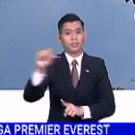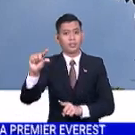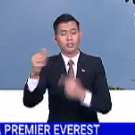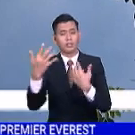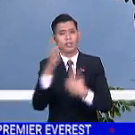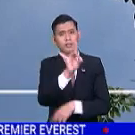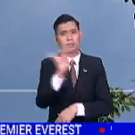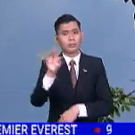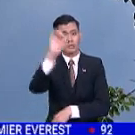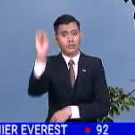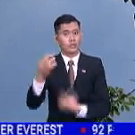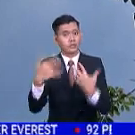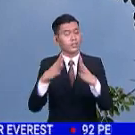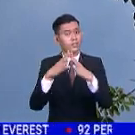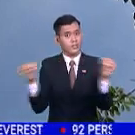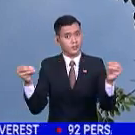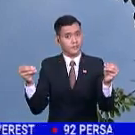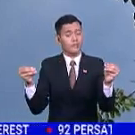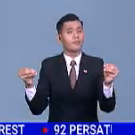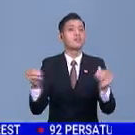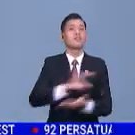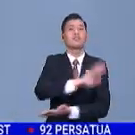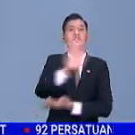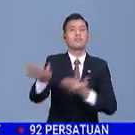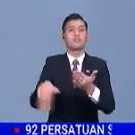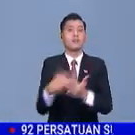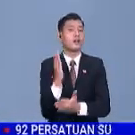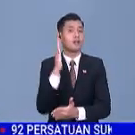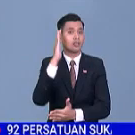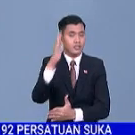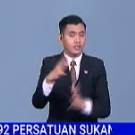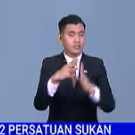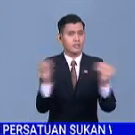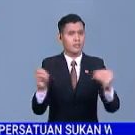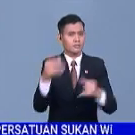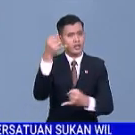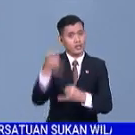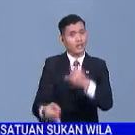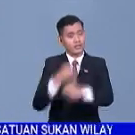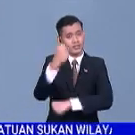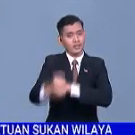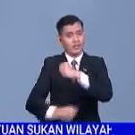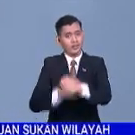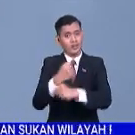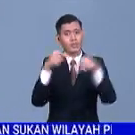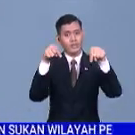siap. Manakala selebihnya dijangka siap secara berperingkat menjelang hujung tahun ini.